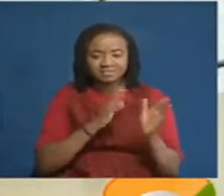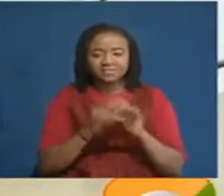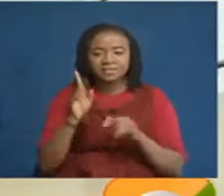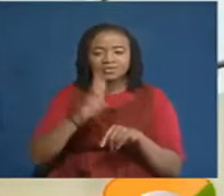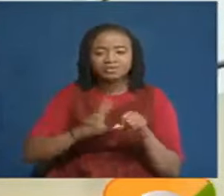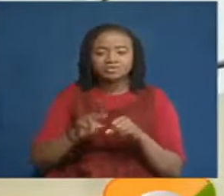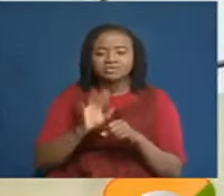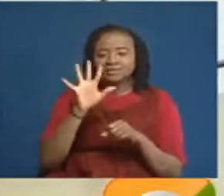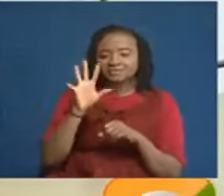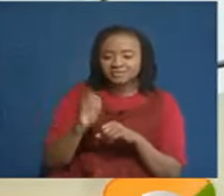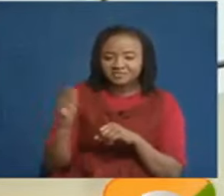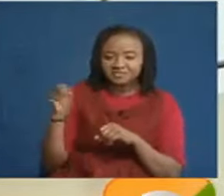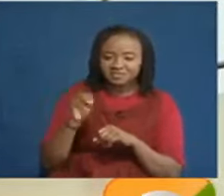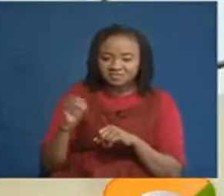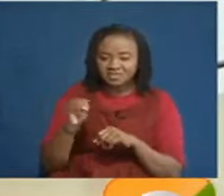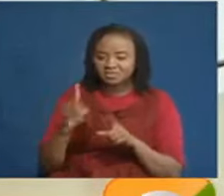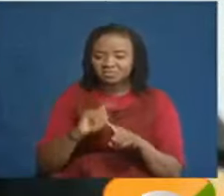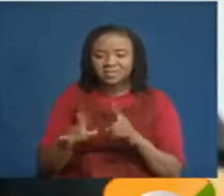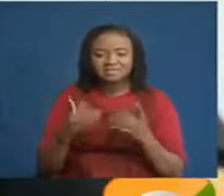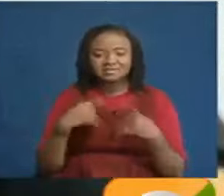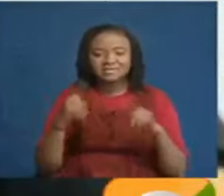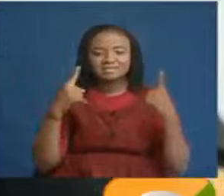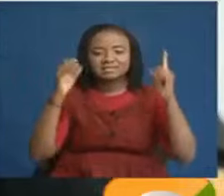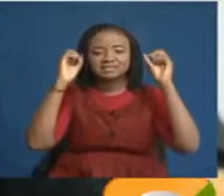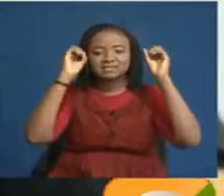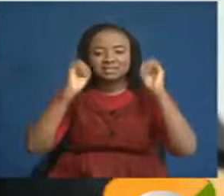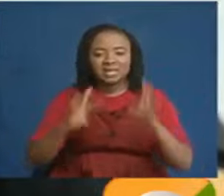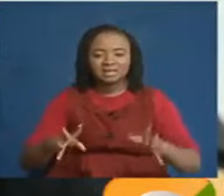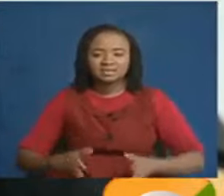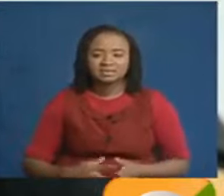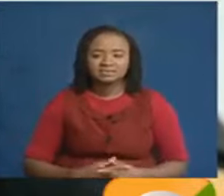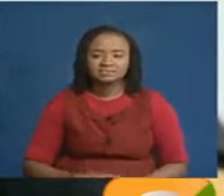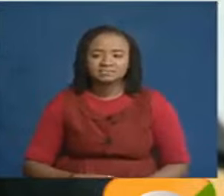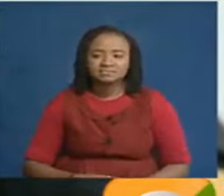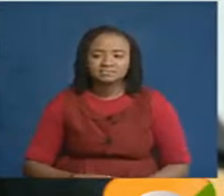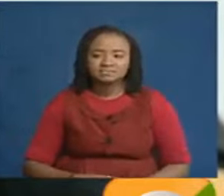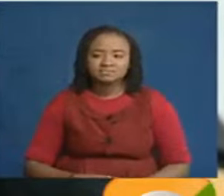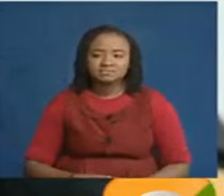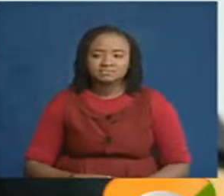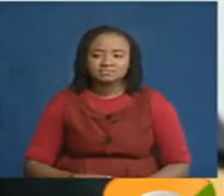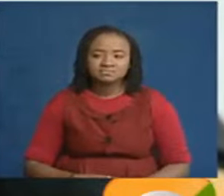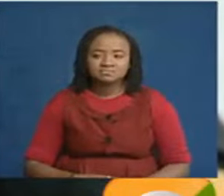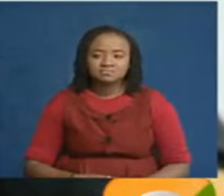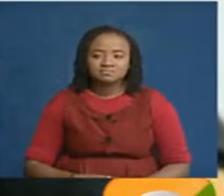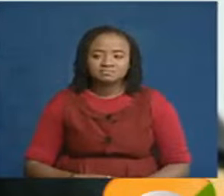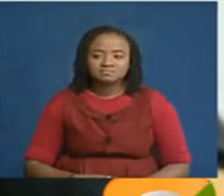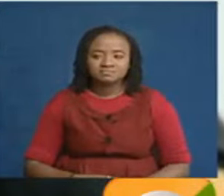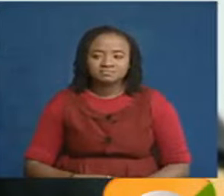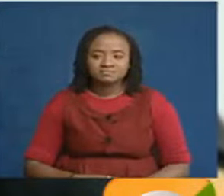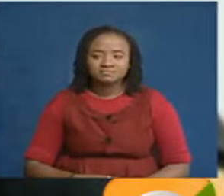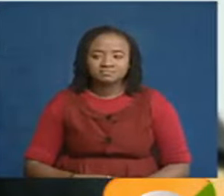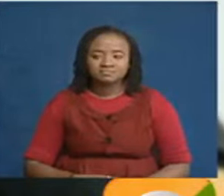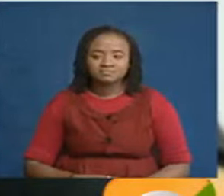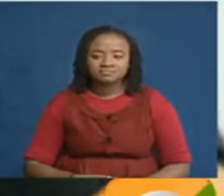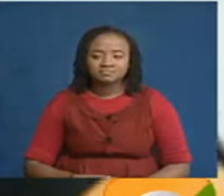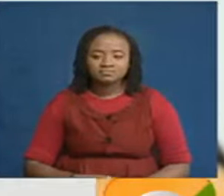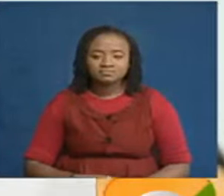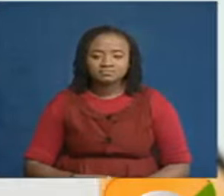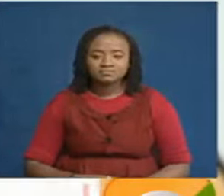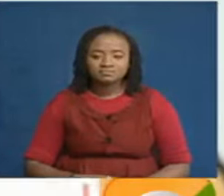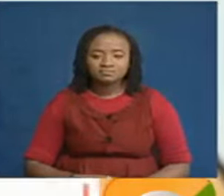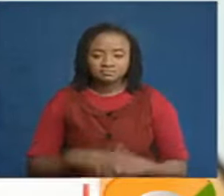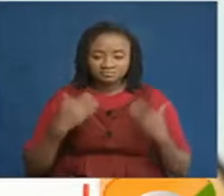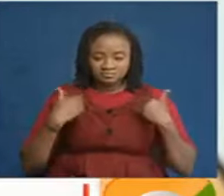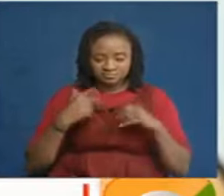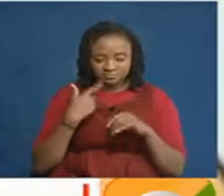milioni 50 na kuambulia patupu. From where I sit, we don't necessarily need to have one